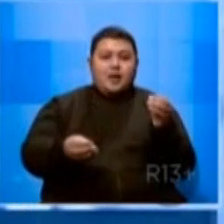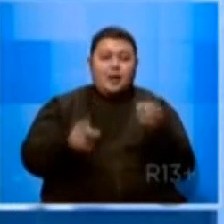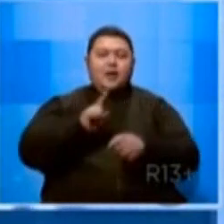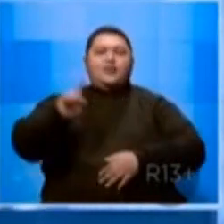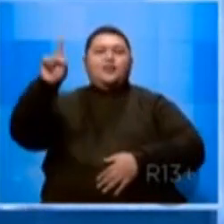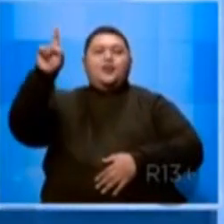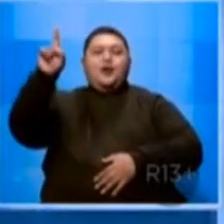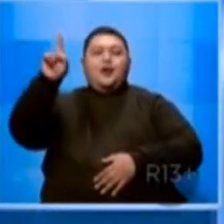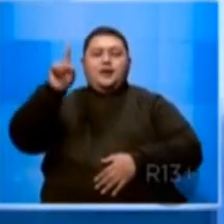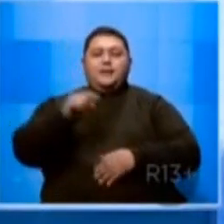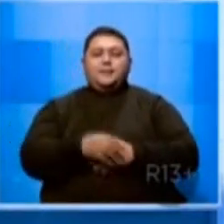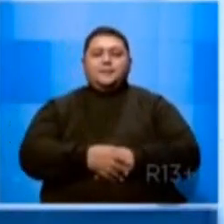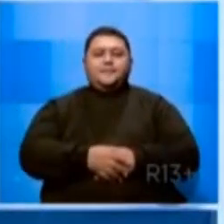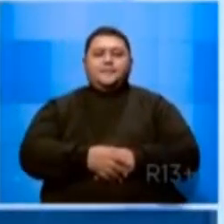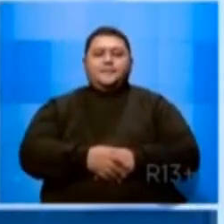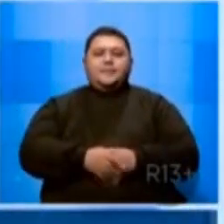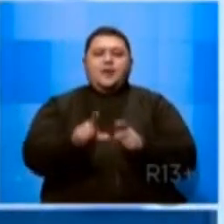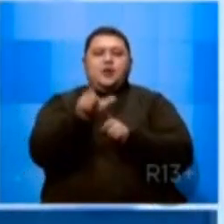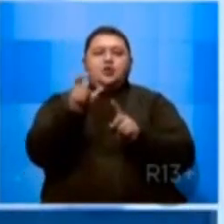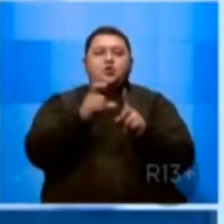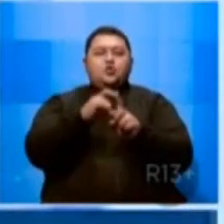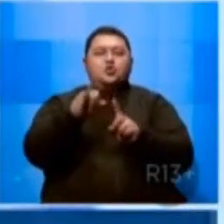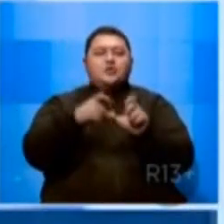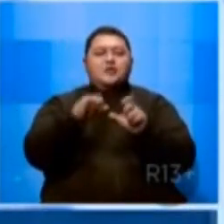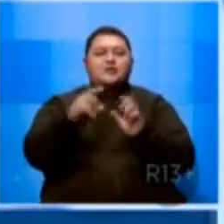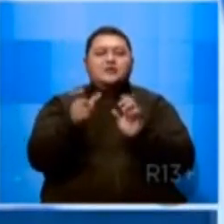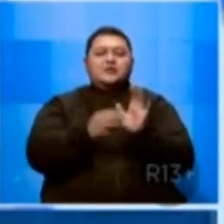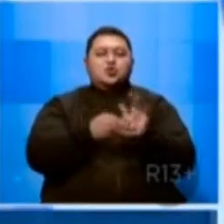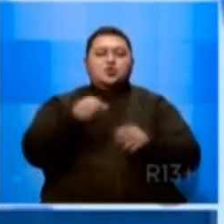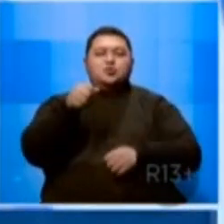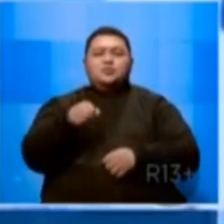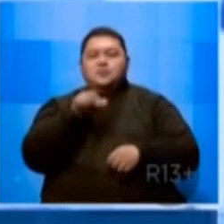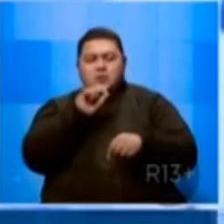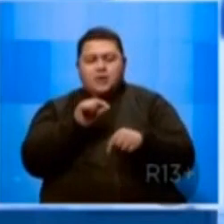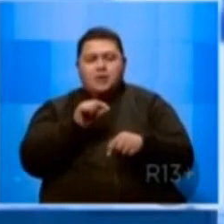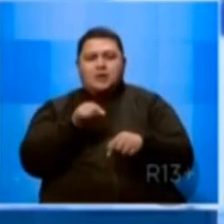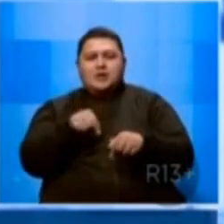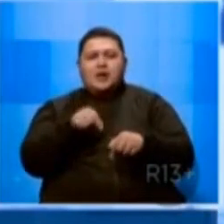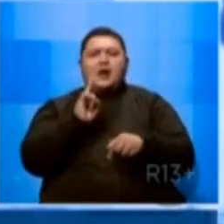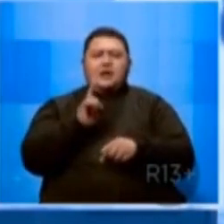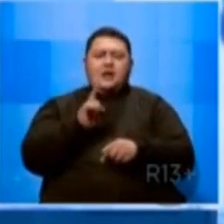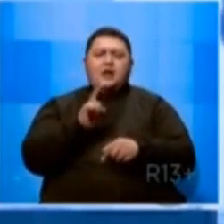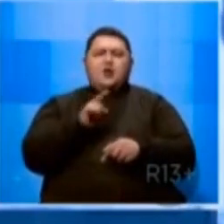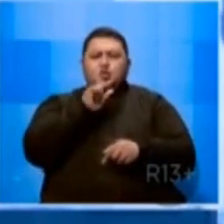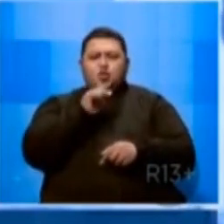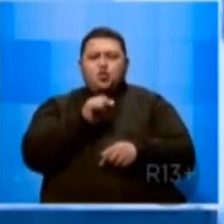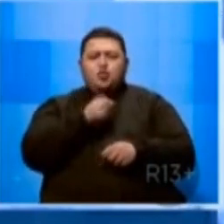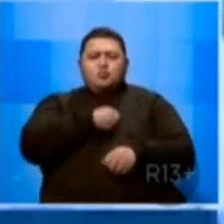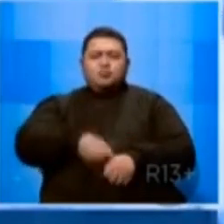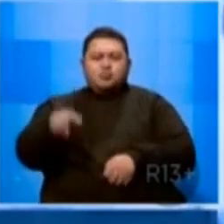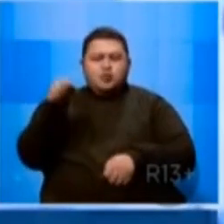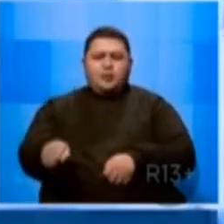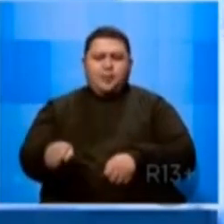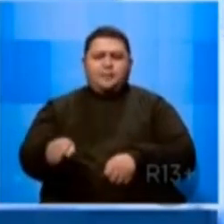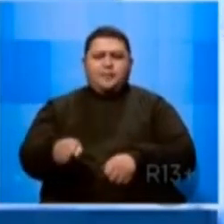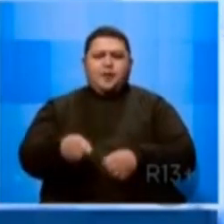ada adagium yudisium day artinya utusan Hakim tidak ada bedanya dengan putusan Tuhan Kita